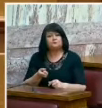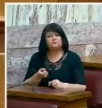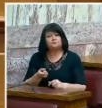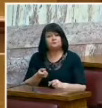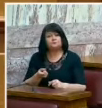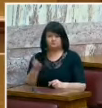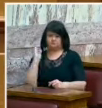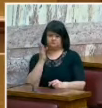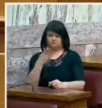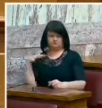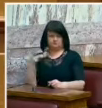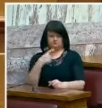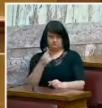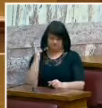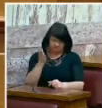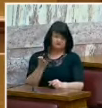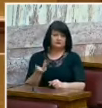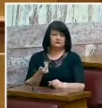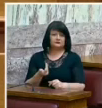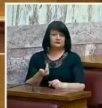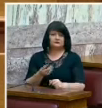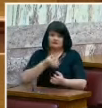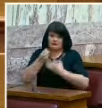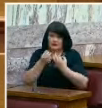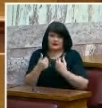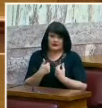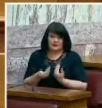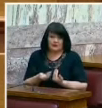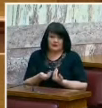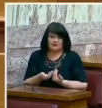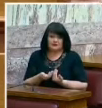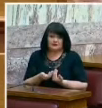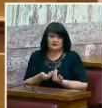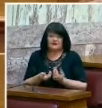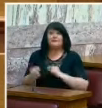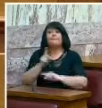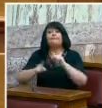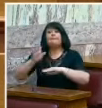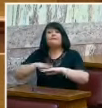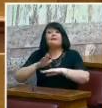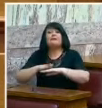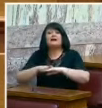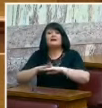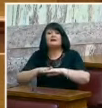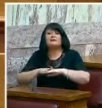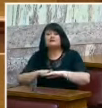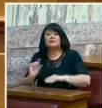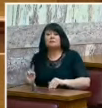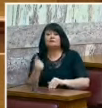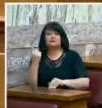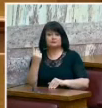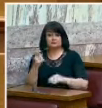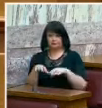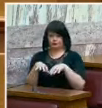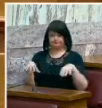καταδικάσαμε την επίθεση χωρίς να πούμε ποιοι την προκάλεσαν, ότι πήραμε ίσες